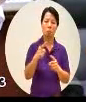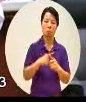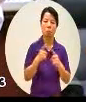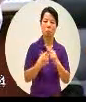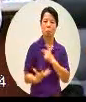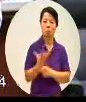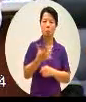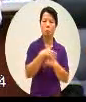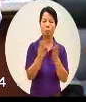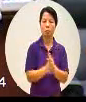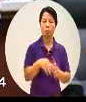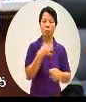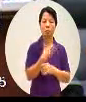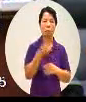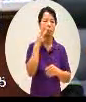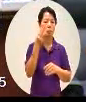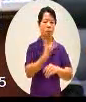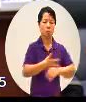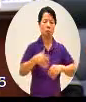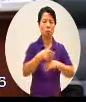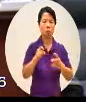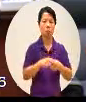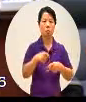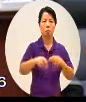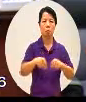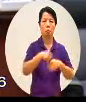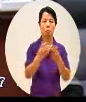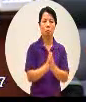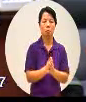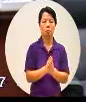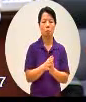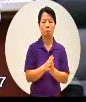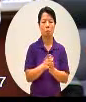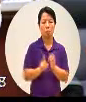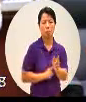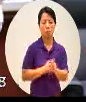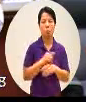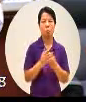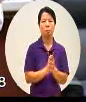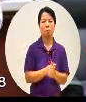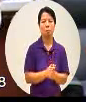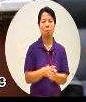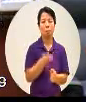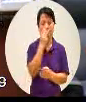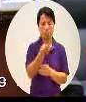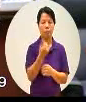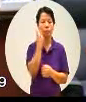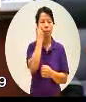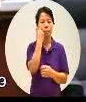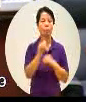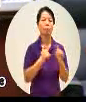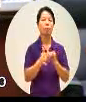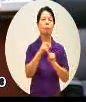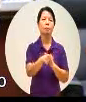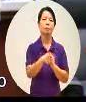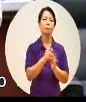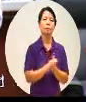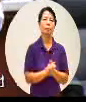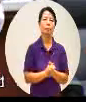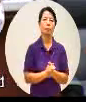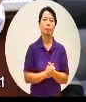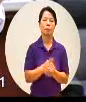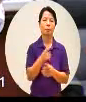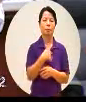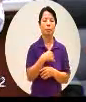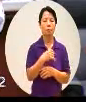水患啊，治水的那个工程吼、哦，再跟不上，受苦的是谁？嘛是百姓啊，啊百姓